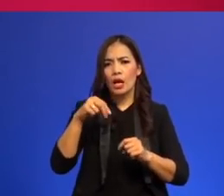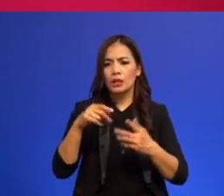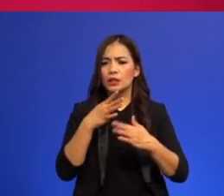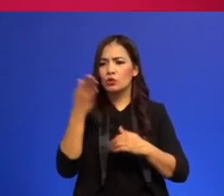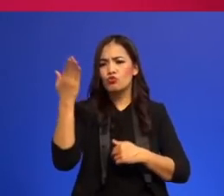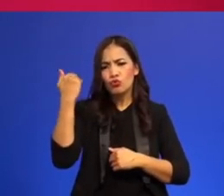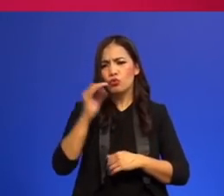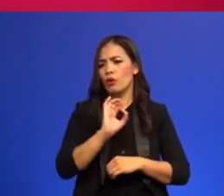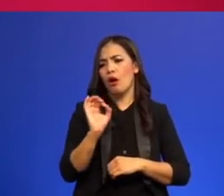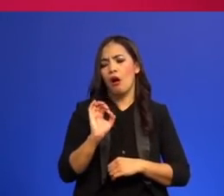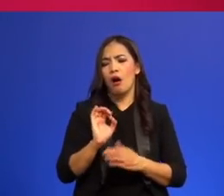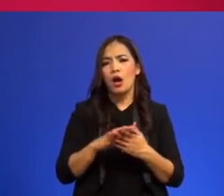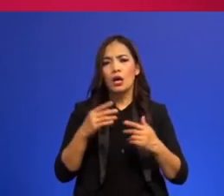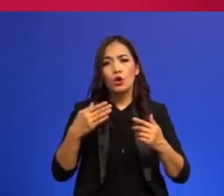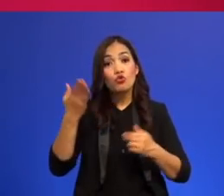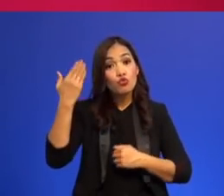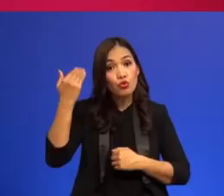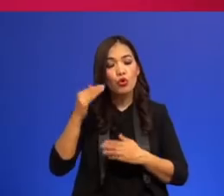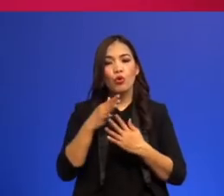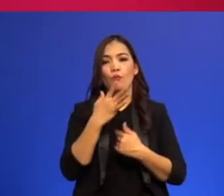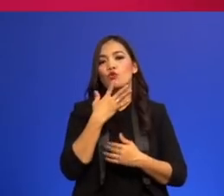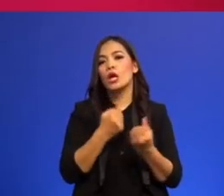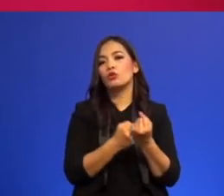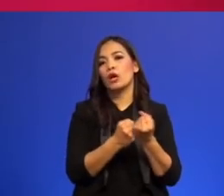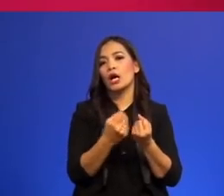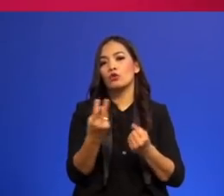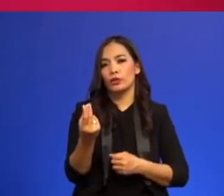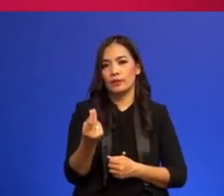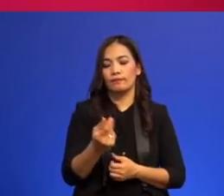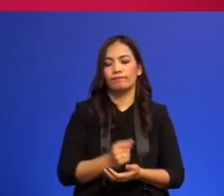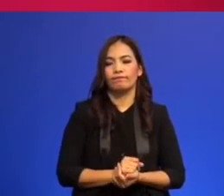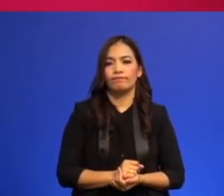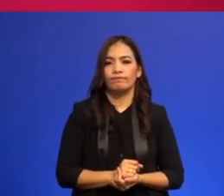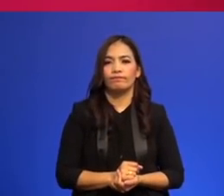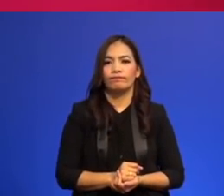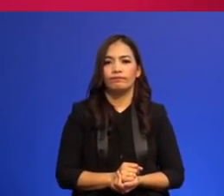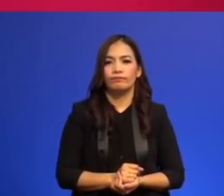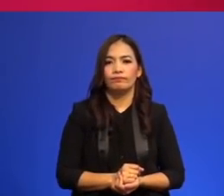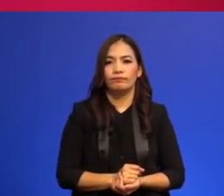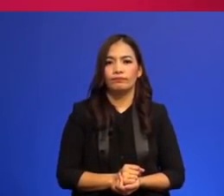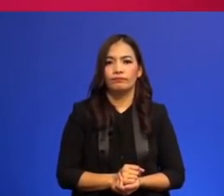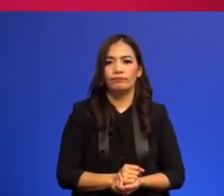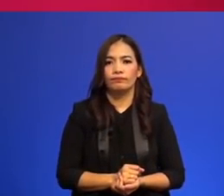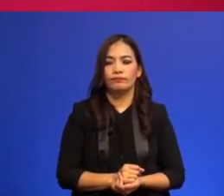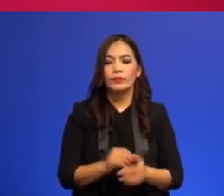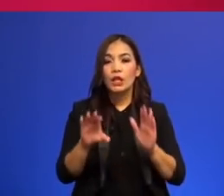seperti dulu. Dulu orang tua dapat tunjangan. Ya.